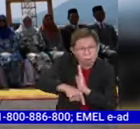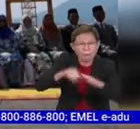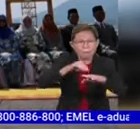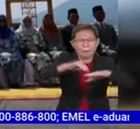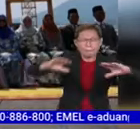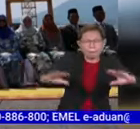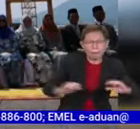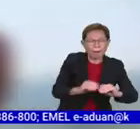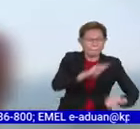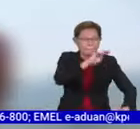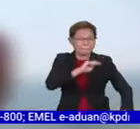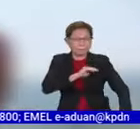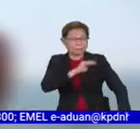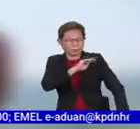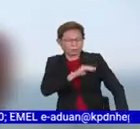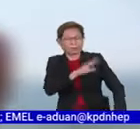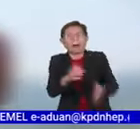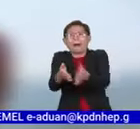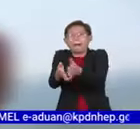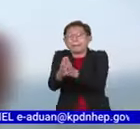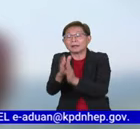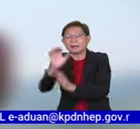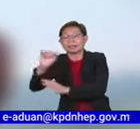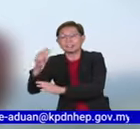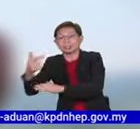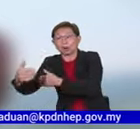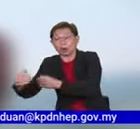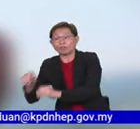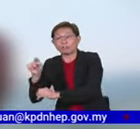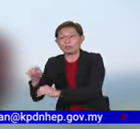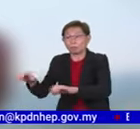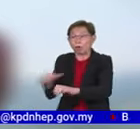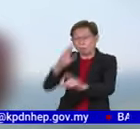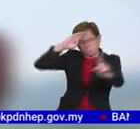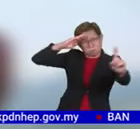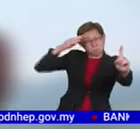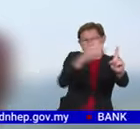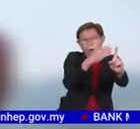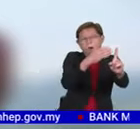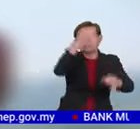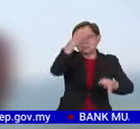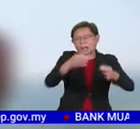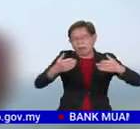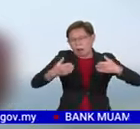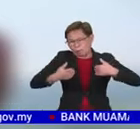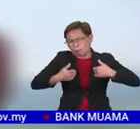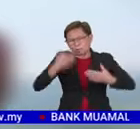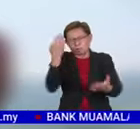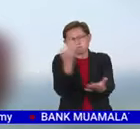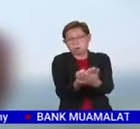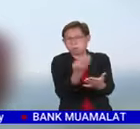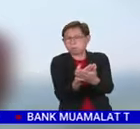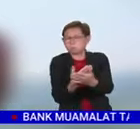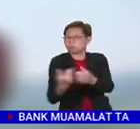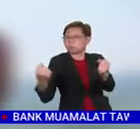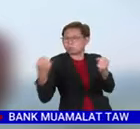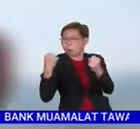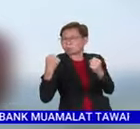pada mesyuarat Jumaat Menteri dan meminta Peguam Negara melakukan pendakwaan jika terdapat bukti